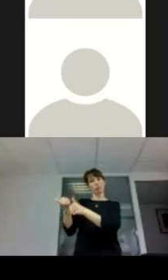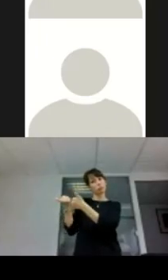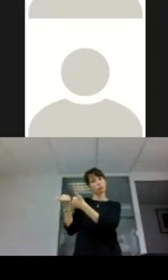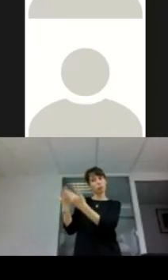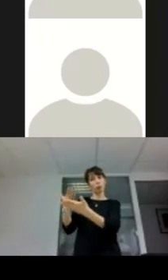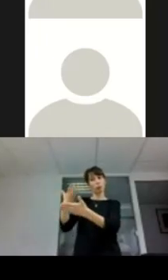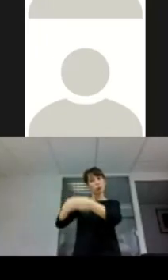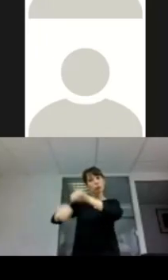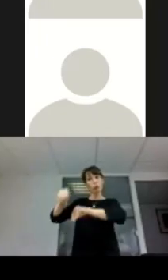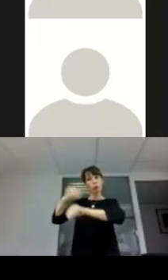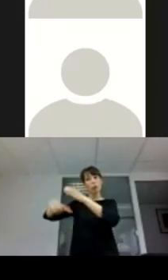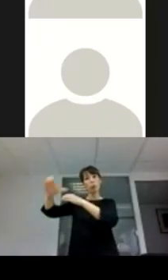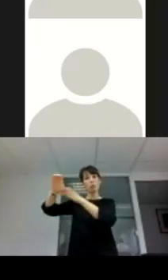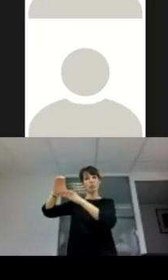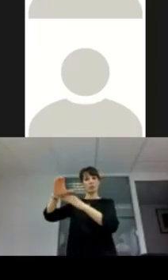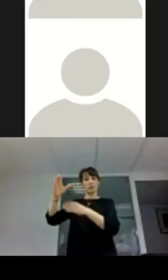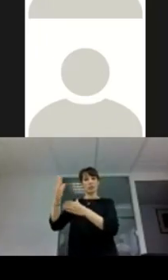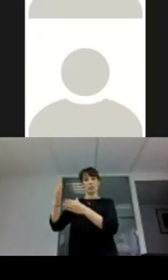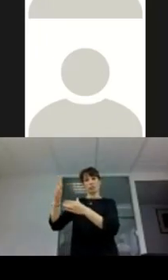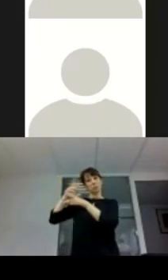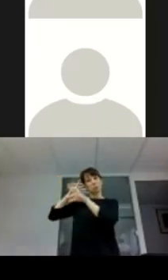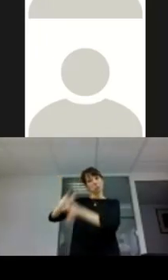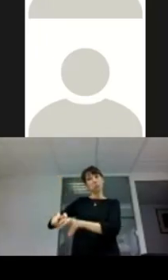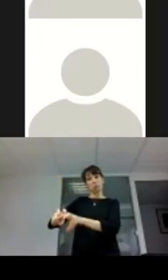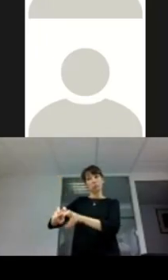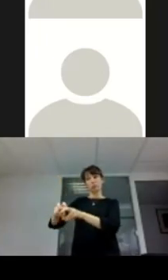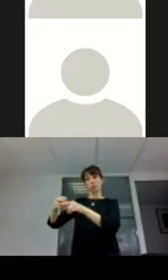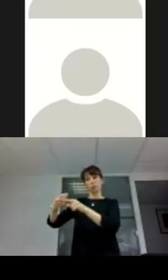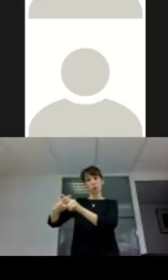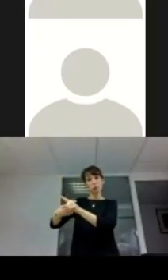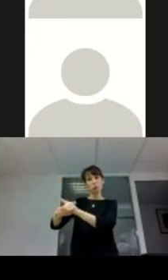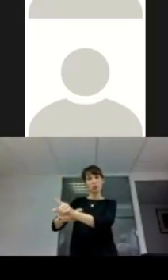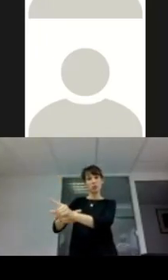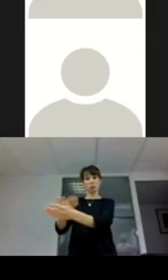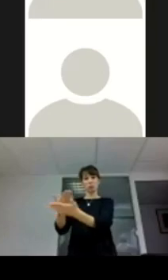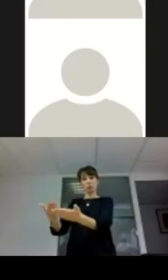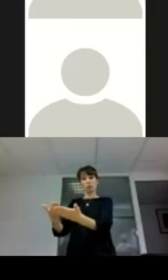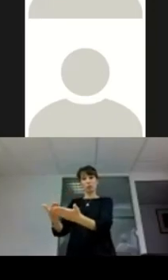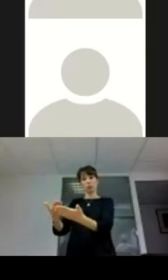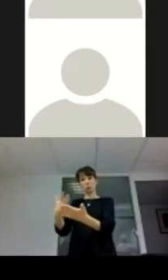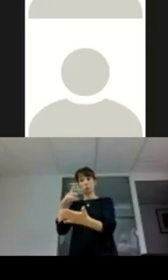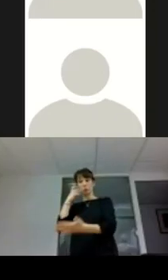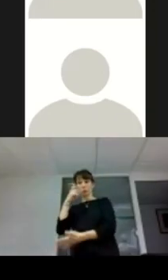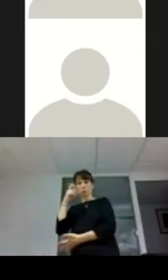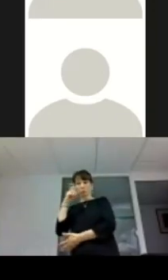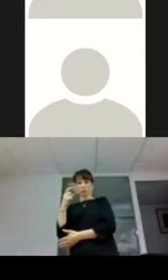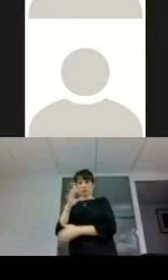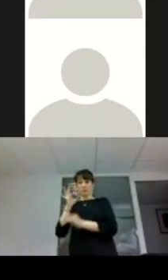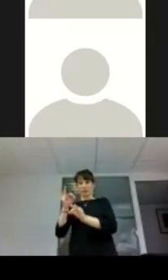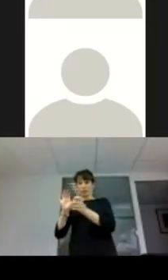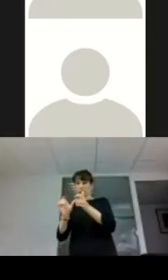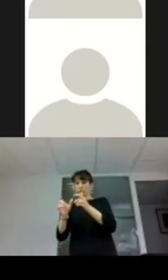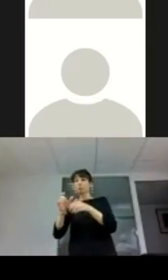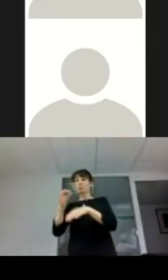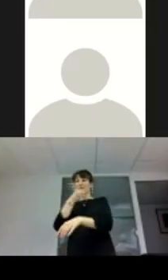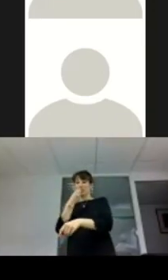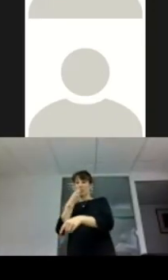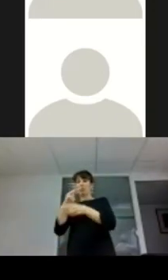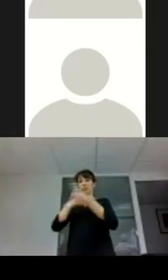ils ont eu lieu, ils ont été étudiés et on sait aujourd'hui qu'ils permettent